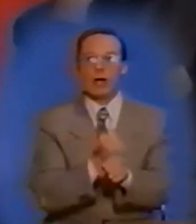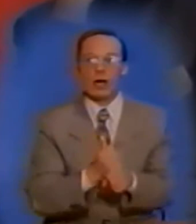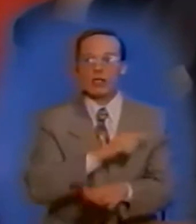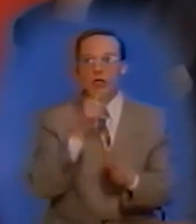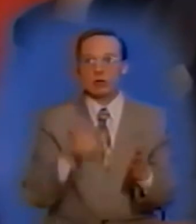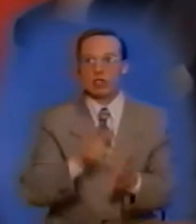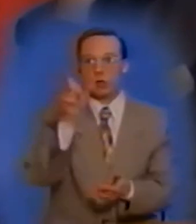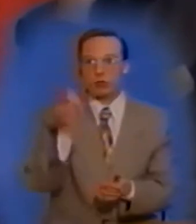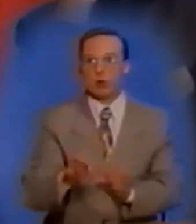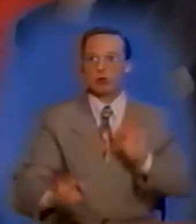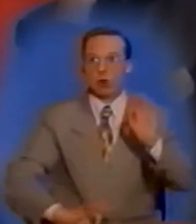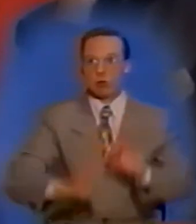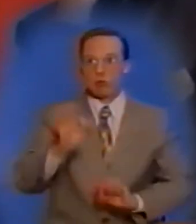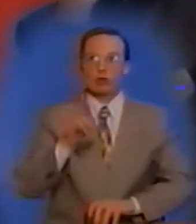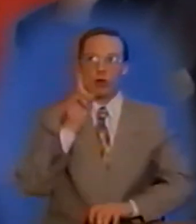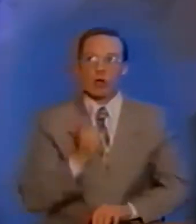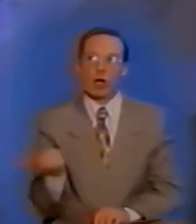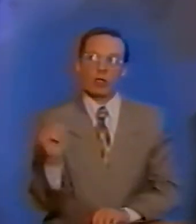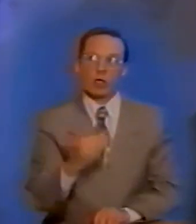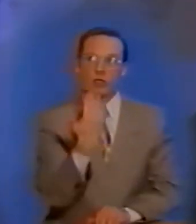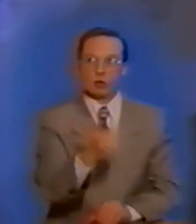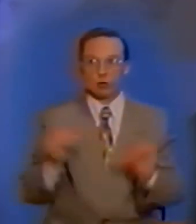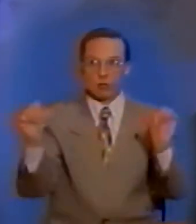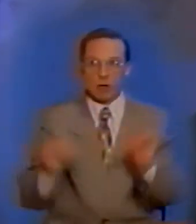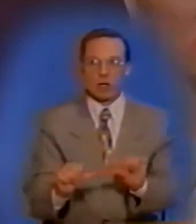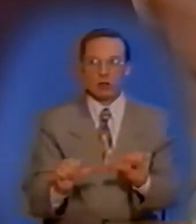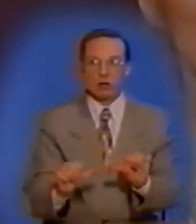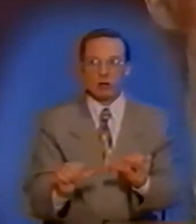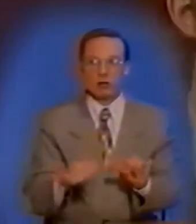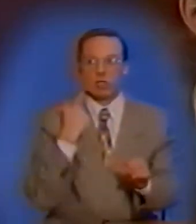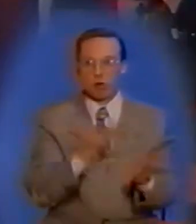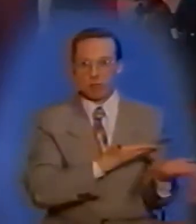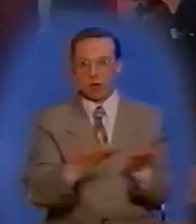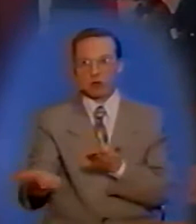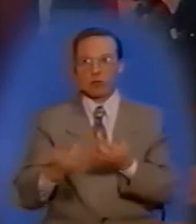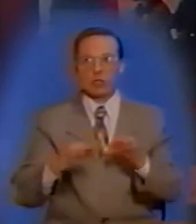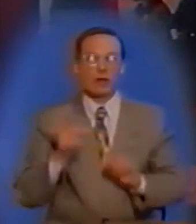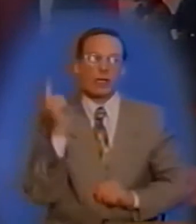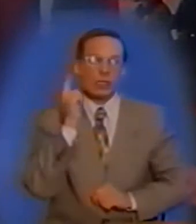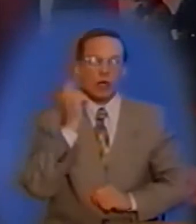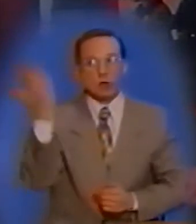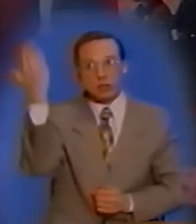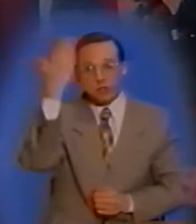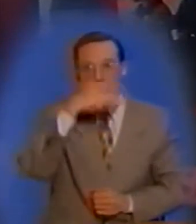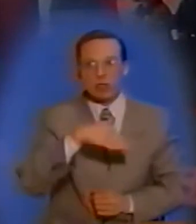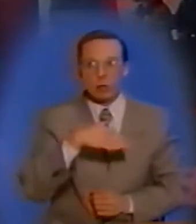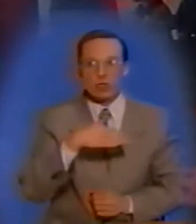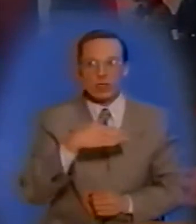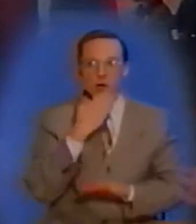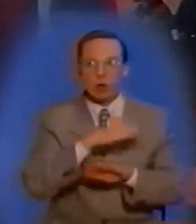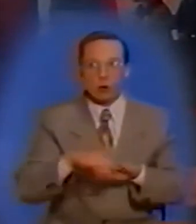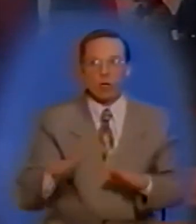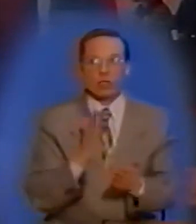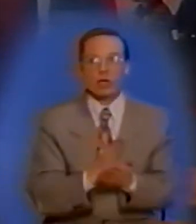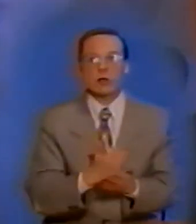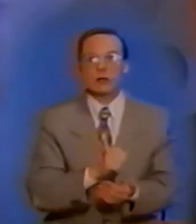žmogus heteroseksualus nori ateiti į jūsų barą, ar gali? Sakiau, o prašom, laisvai. Girdėjau, kad vakaruose tai yra vieni taikiausių